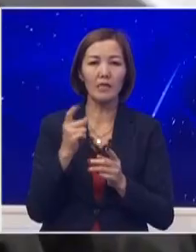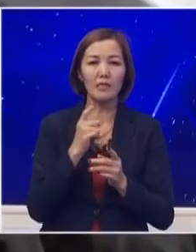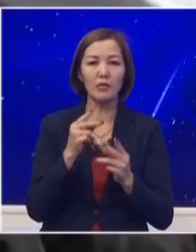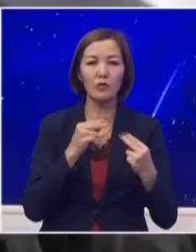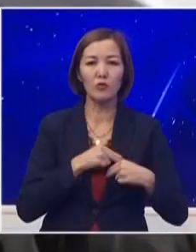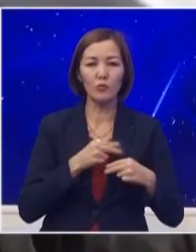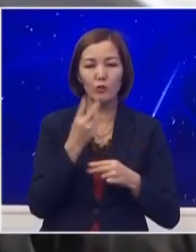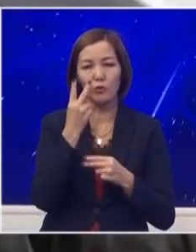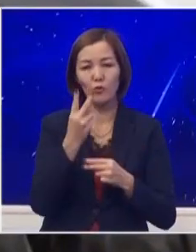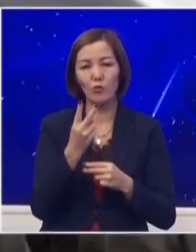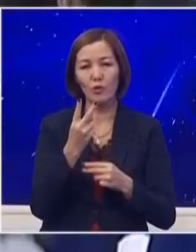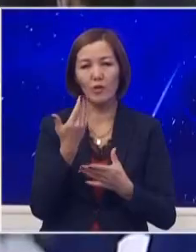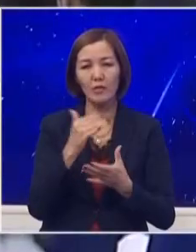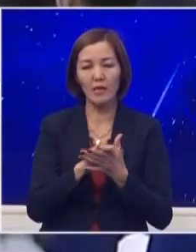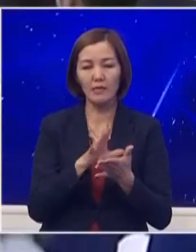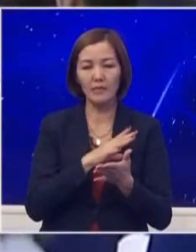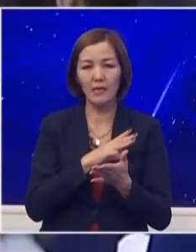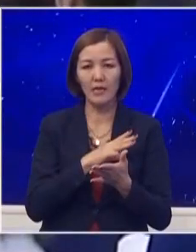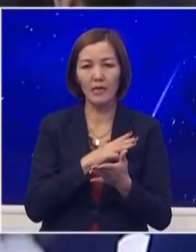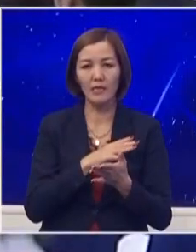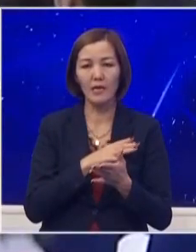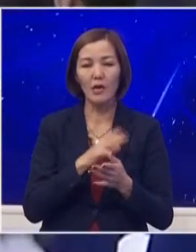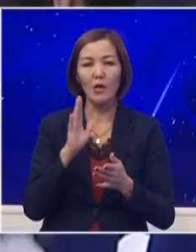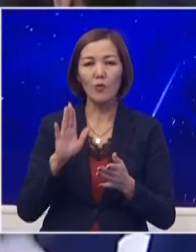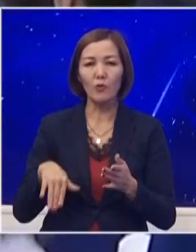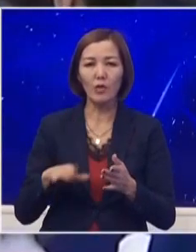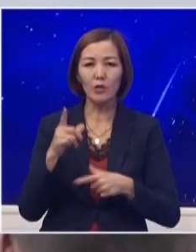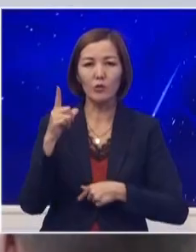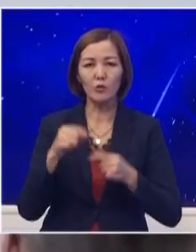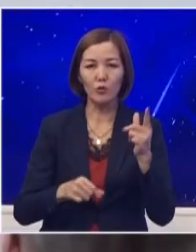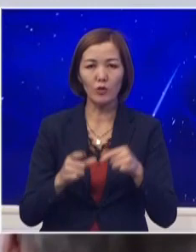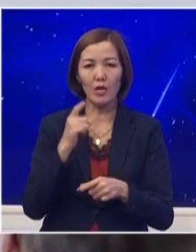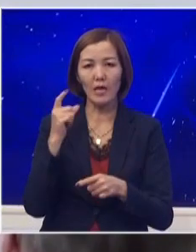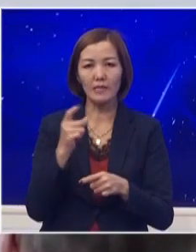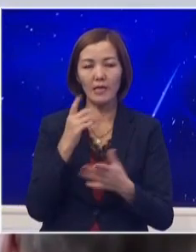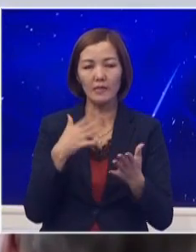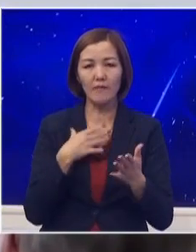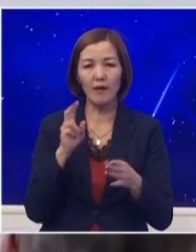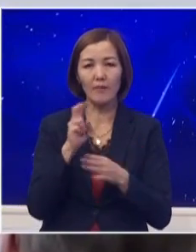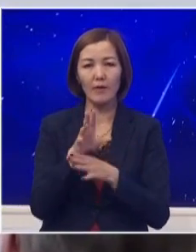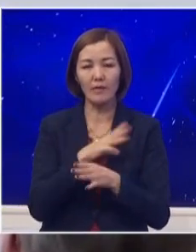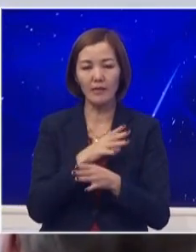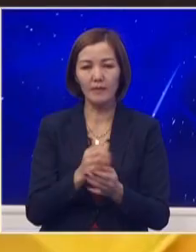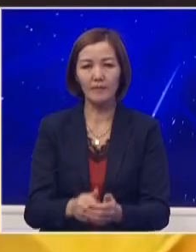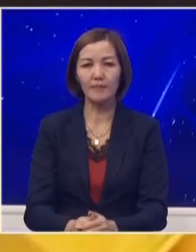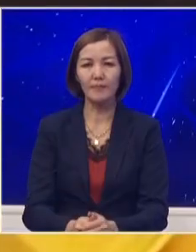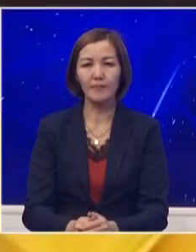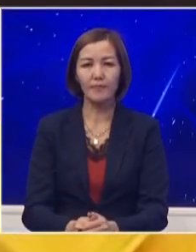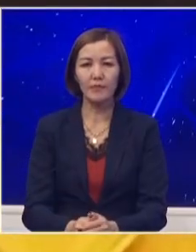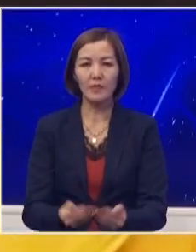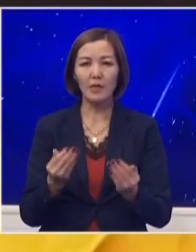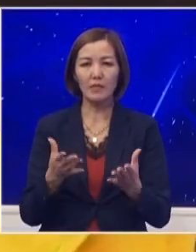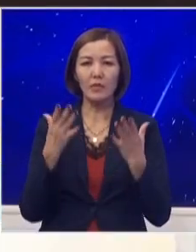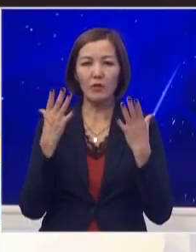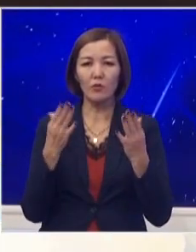күрмеулі мәселелермен танысты. Саяси бірлестік өкілдері бұдан кейін сүт және мал шаруашылығы кешеніне ат басын бұрды. Қазіргі таңда